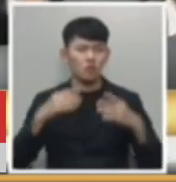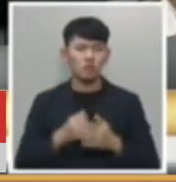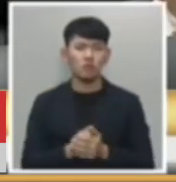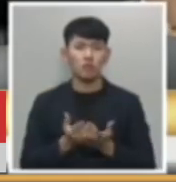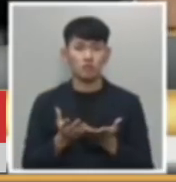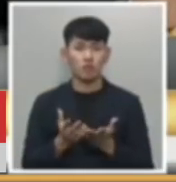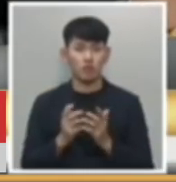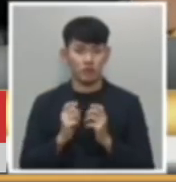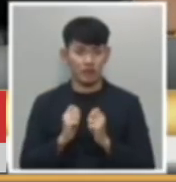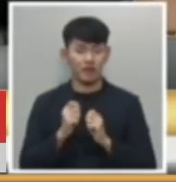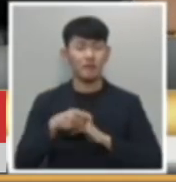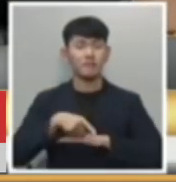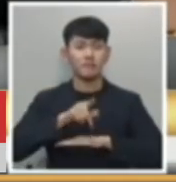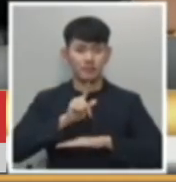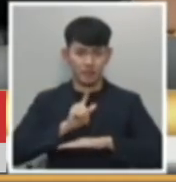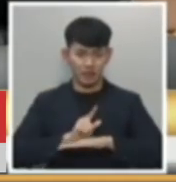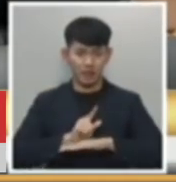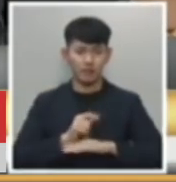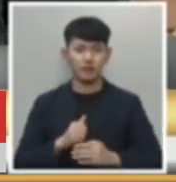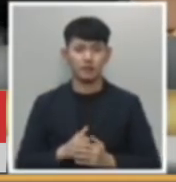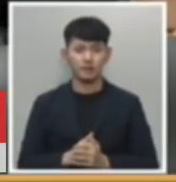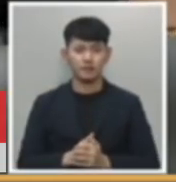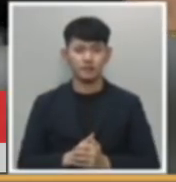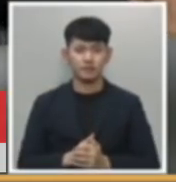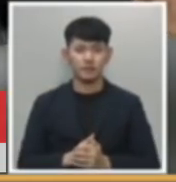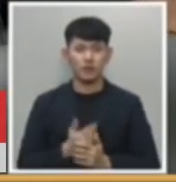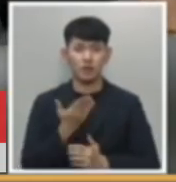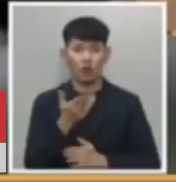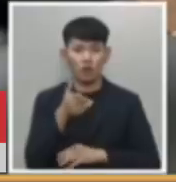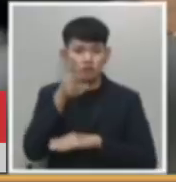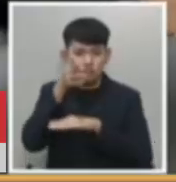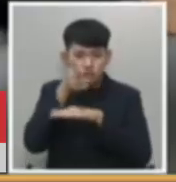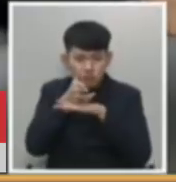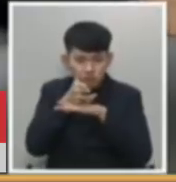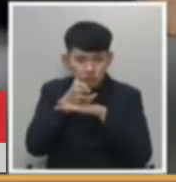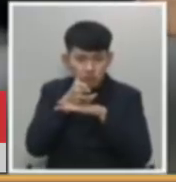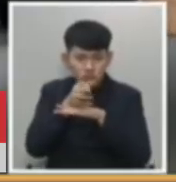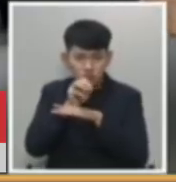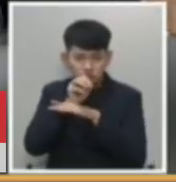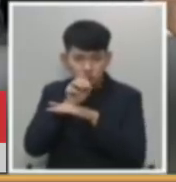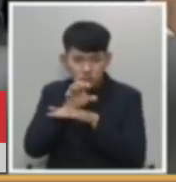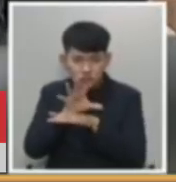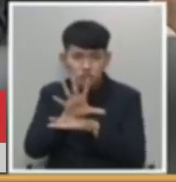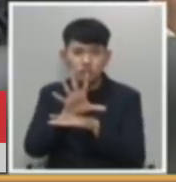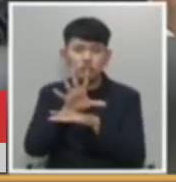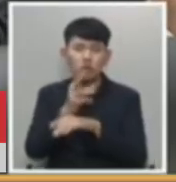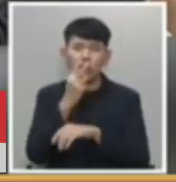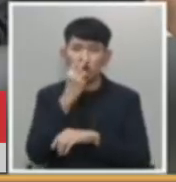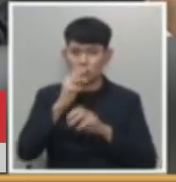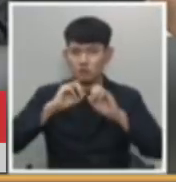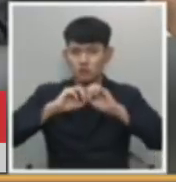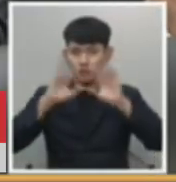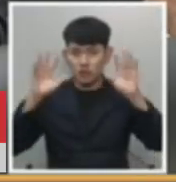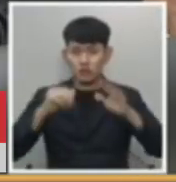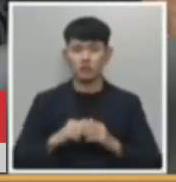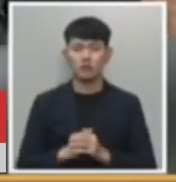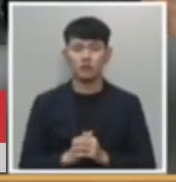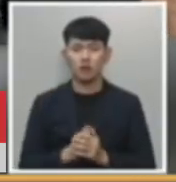ขออนุญาตท่านประธานนะครับขอกล้องนะครับได้ซูมมานะครับเพื่อที่จะได้เห็นนะครับว่